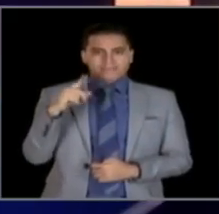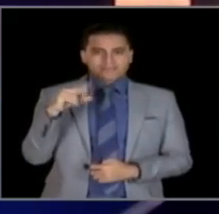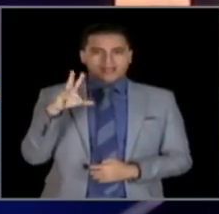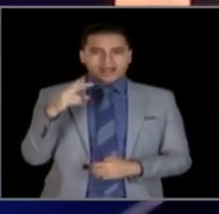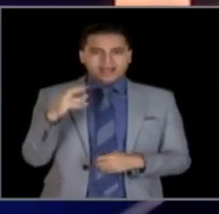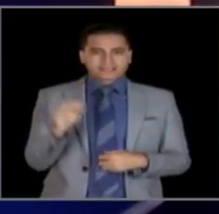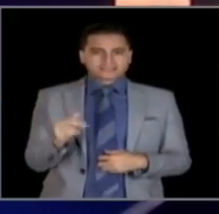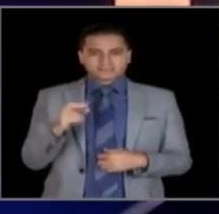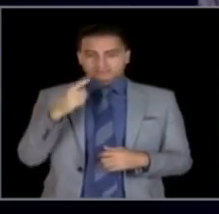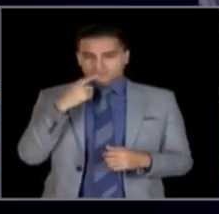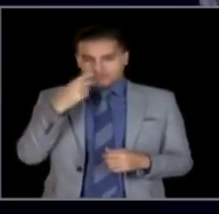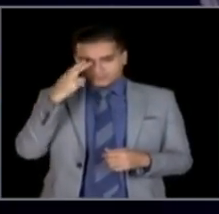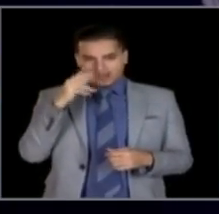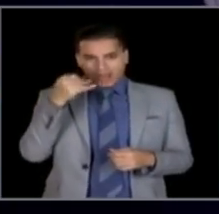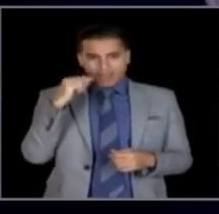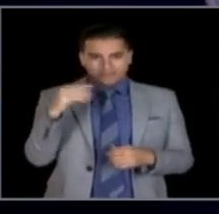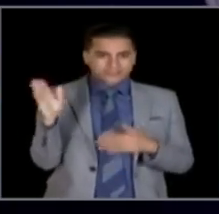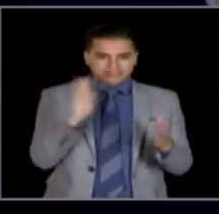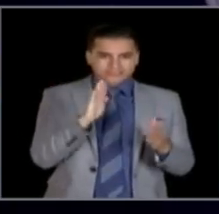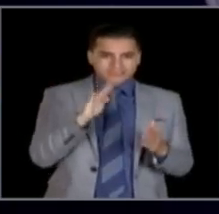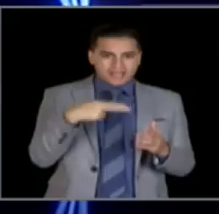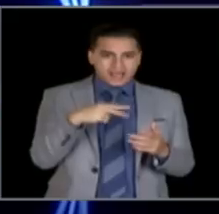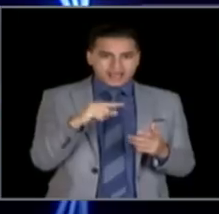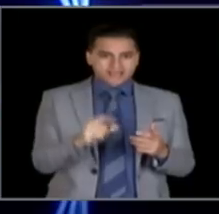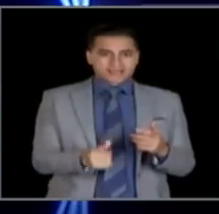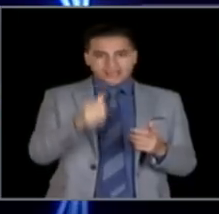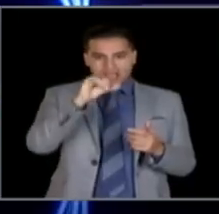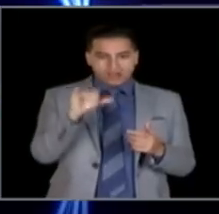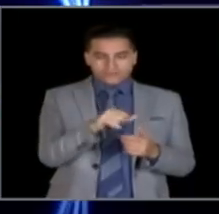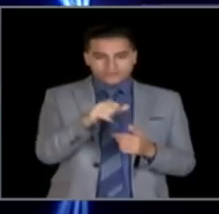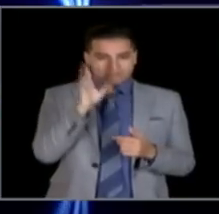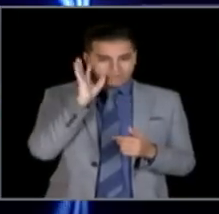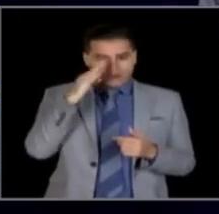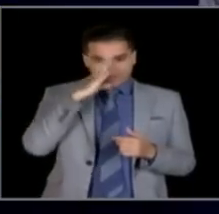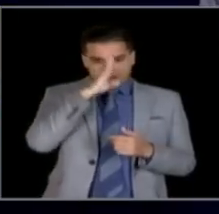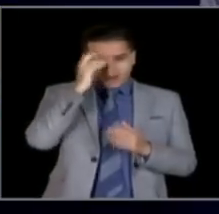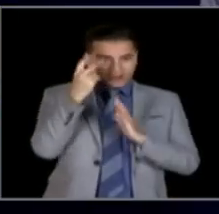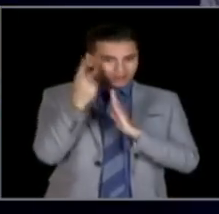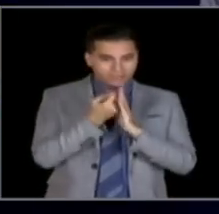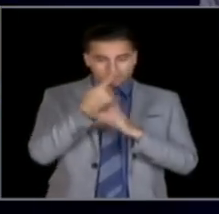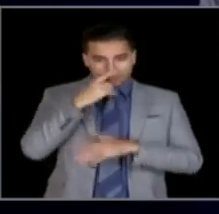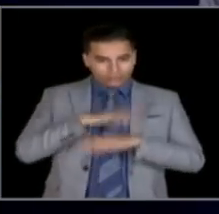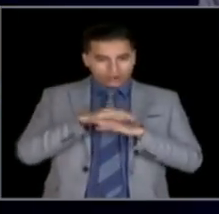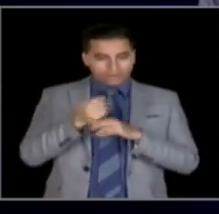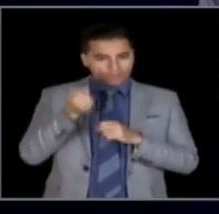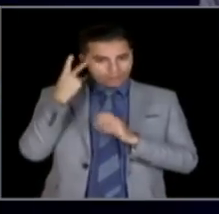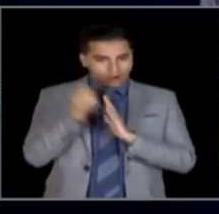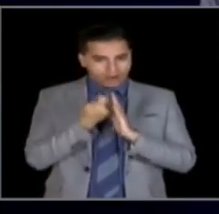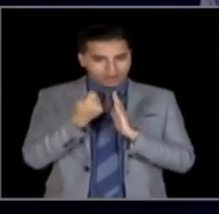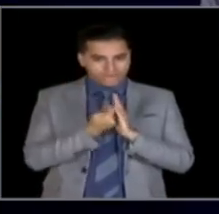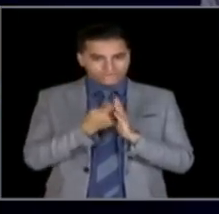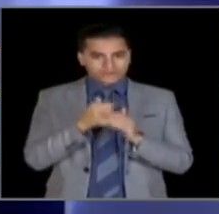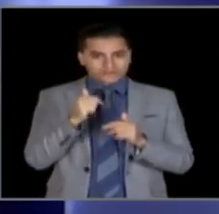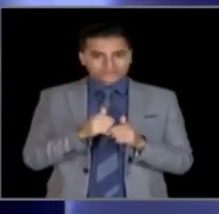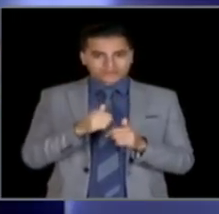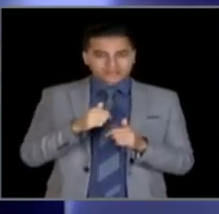العزيز. أحمد سعداوي. أحمد سعداوي أديب عراقي محترم مؤلف فرانكشتاين